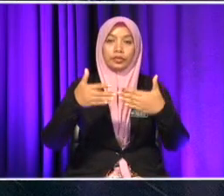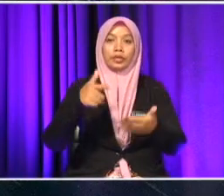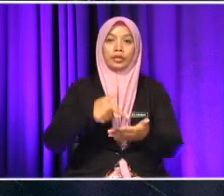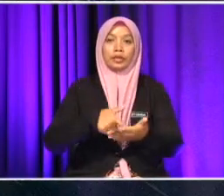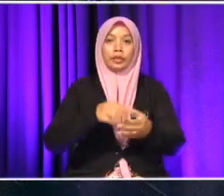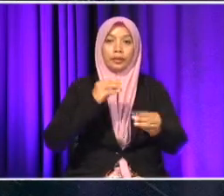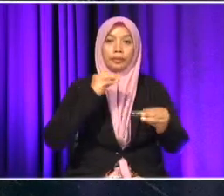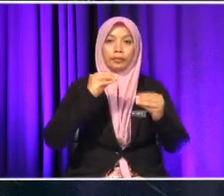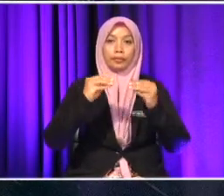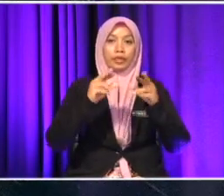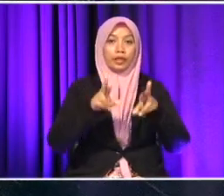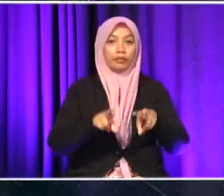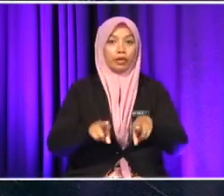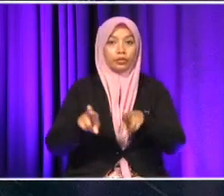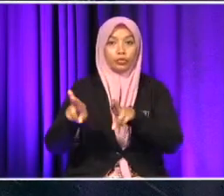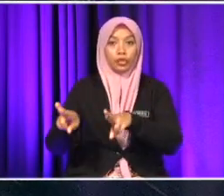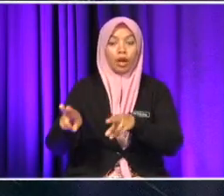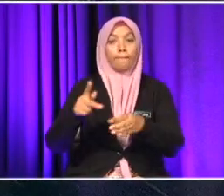perancangan pengeluaran